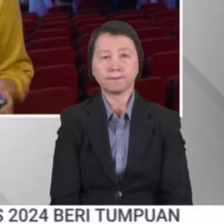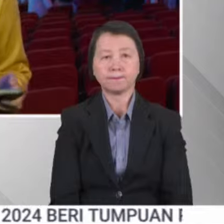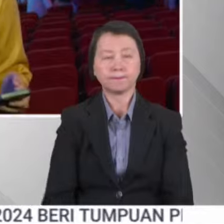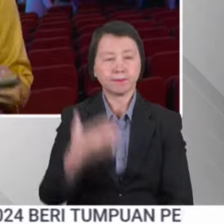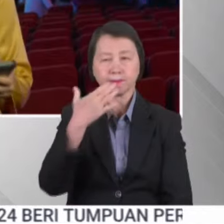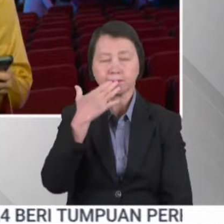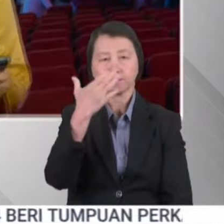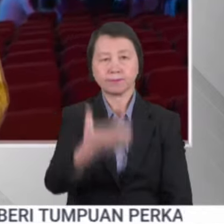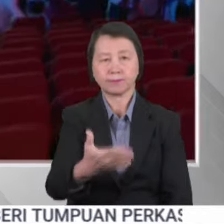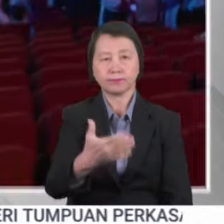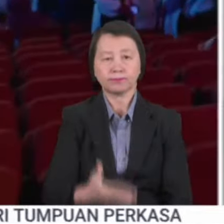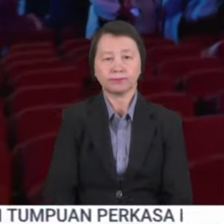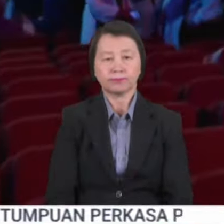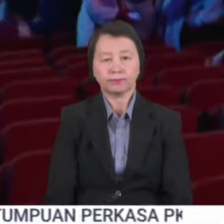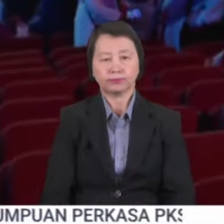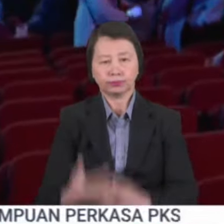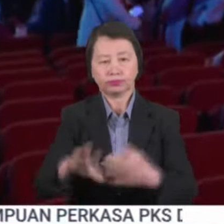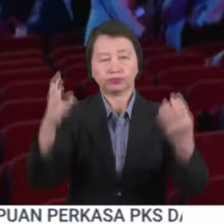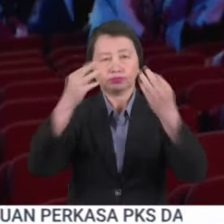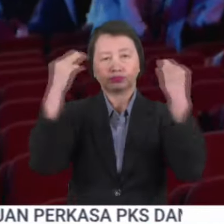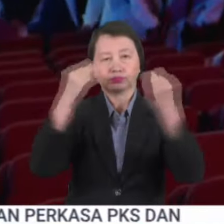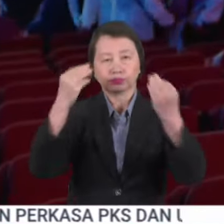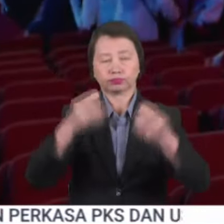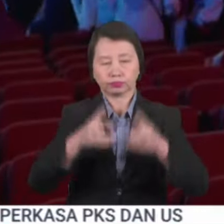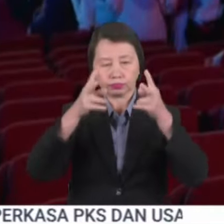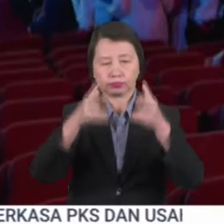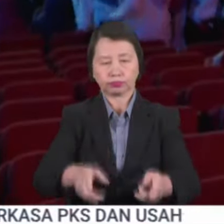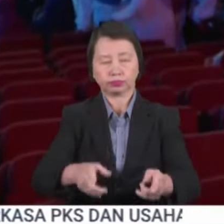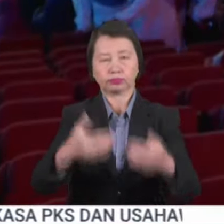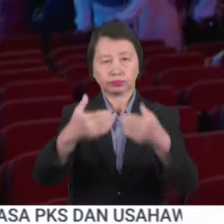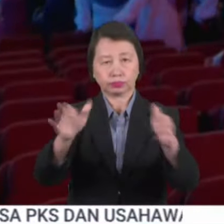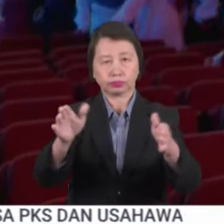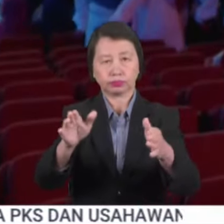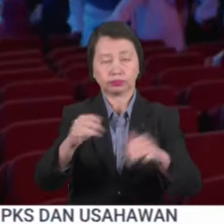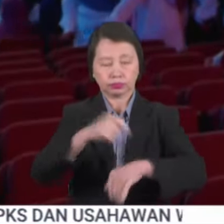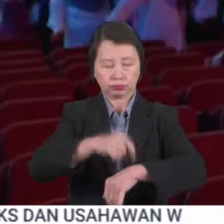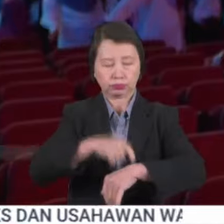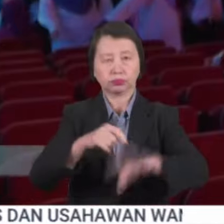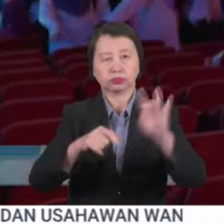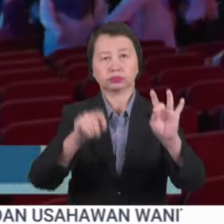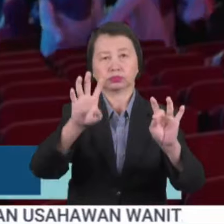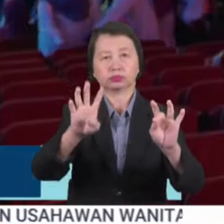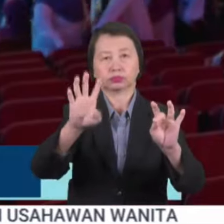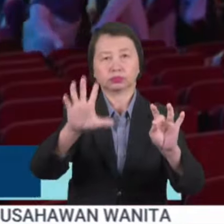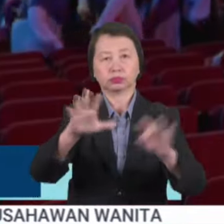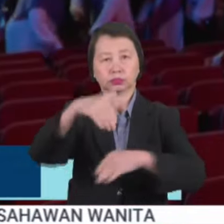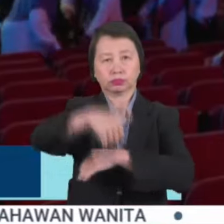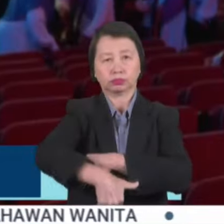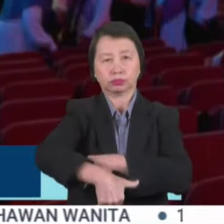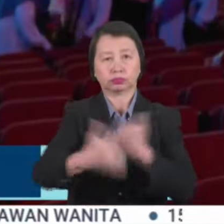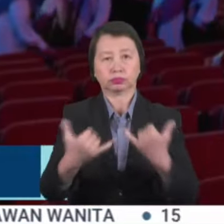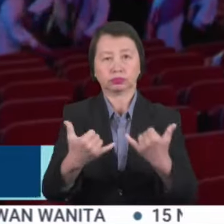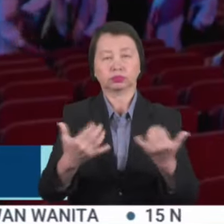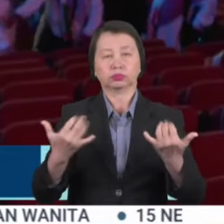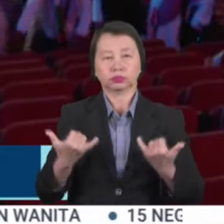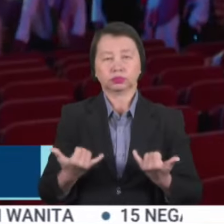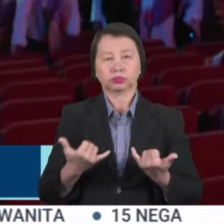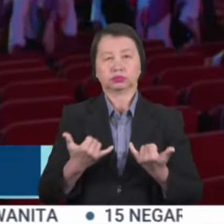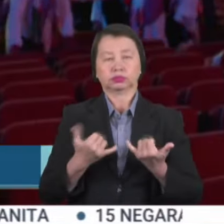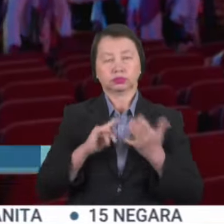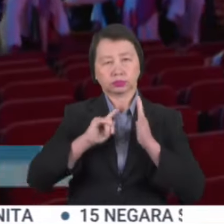Baik, terima kasih. Ya, saudara, setelah majlis perasmian pembukaan berlangsung pada jam 8.45 malam ini, maka